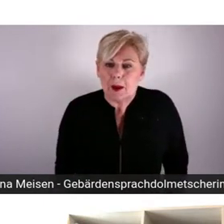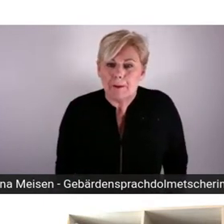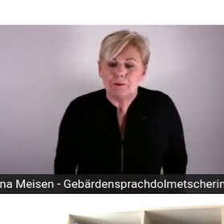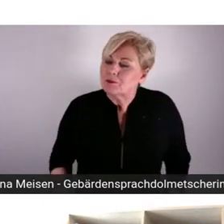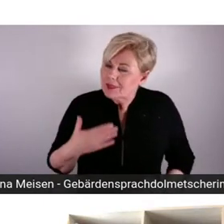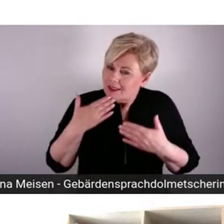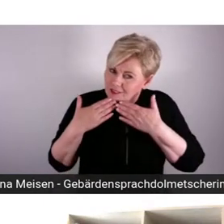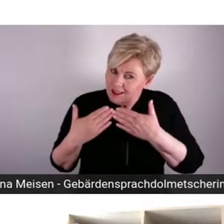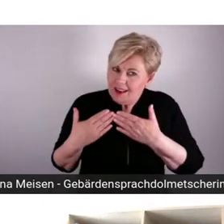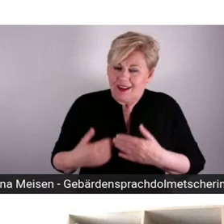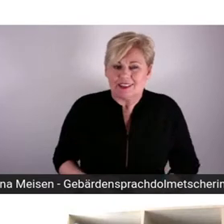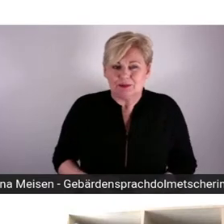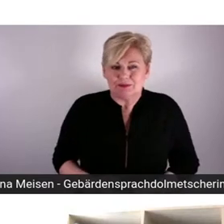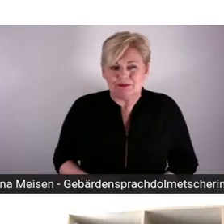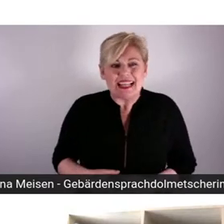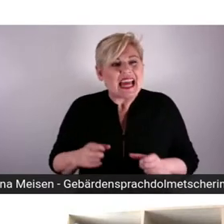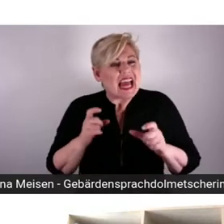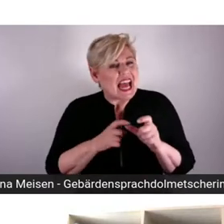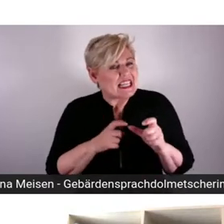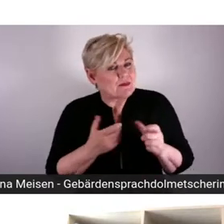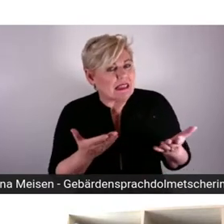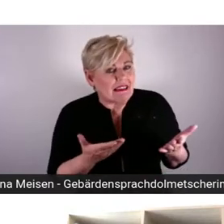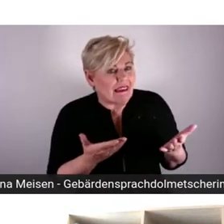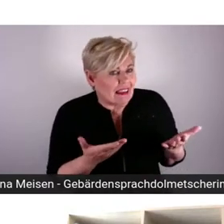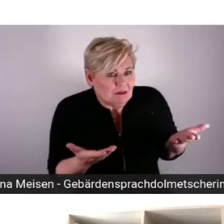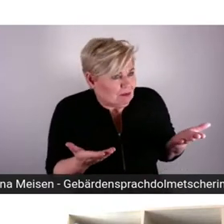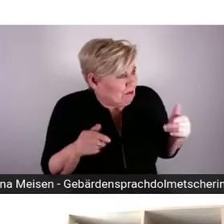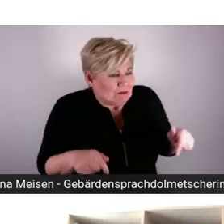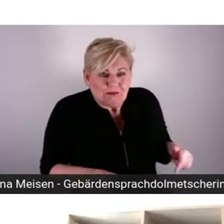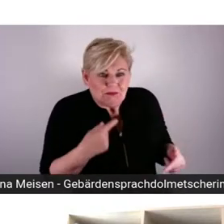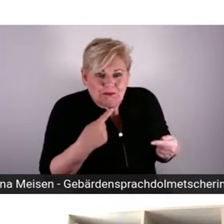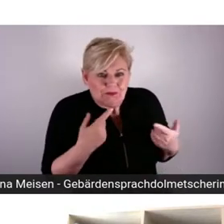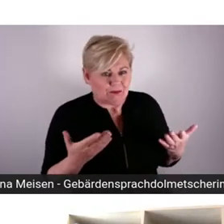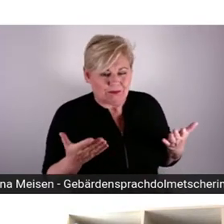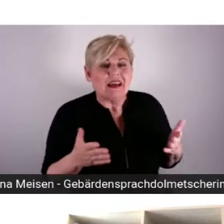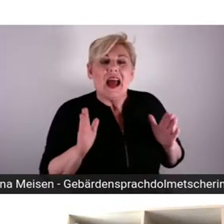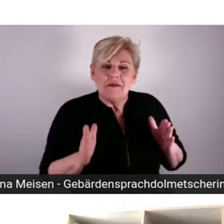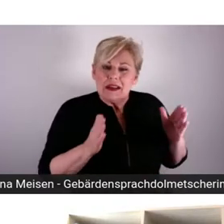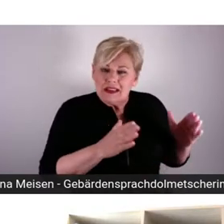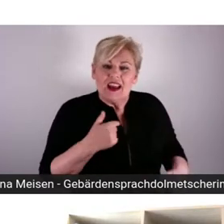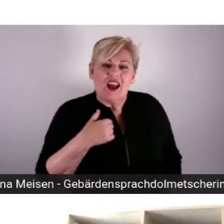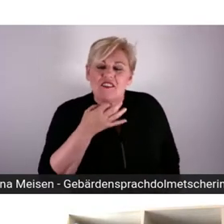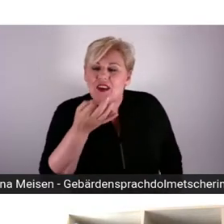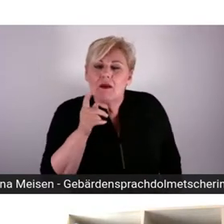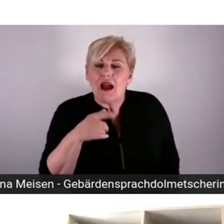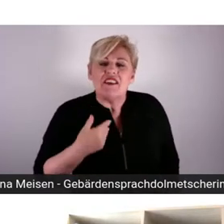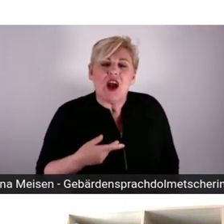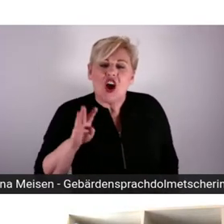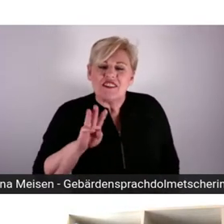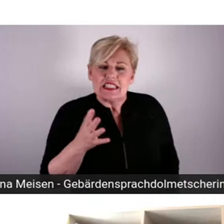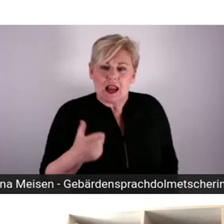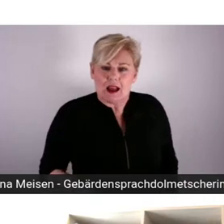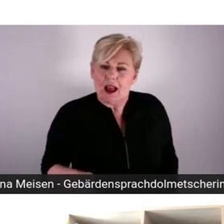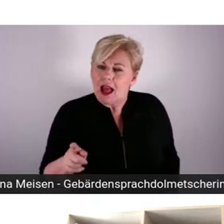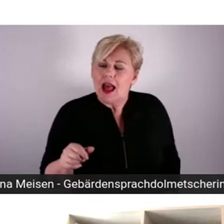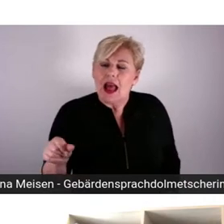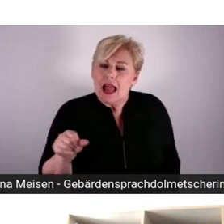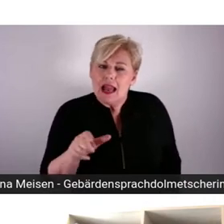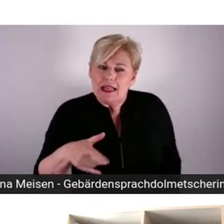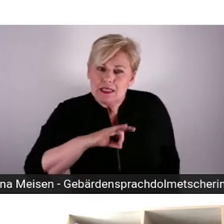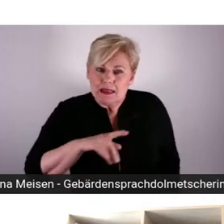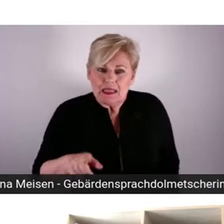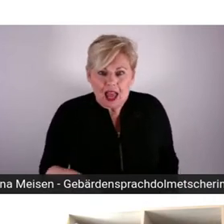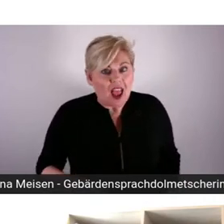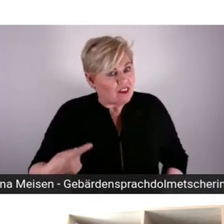Vielen Dank, die SPD kann sich an dieser Stelle nicht verteidigen, aber ich frage mal Frau Wissler, die Linke fordert